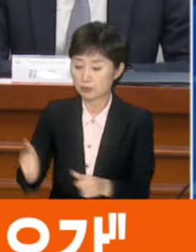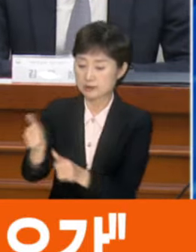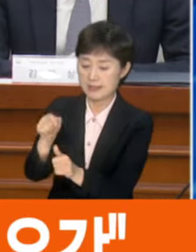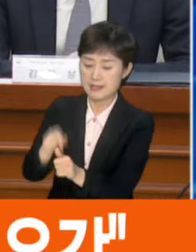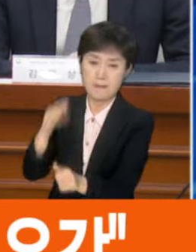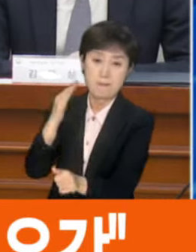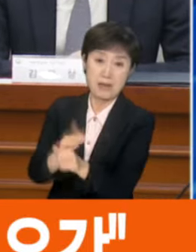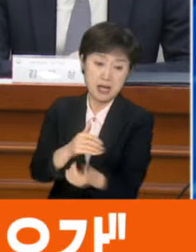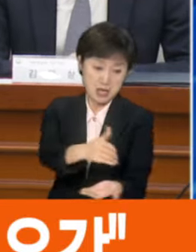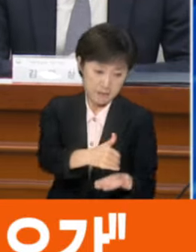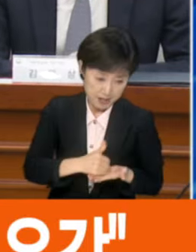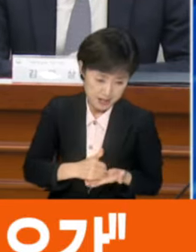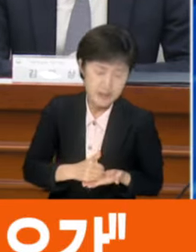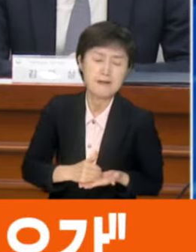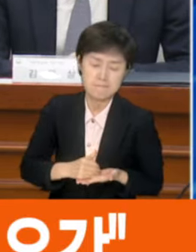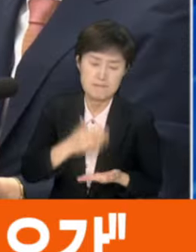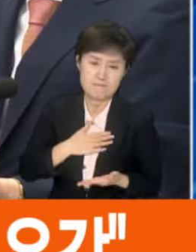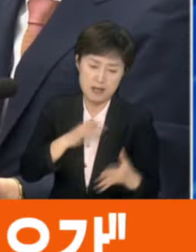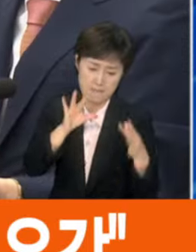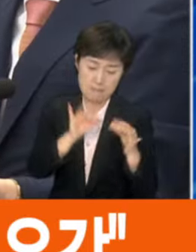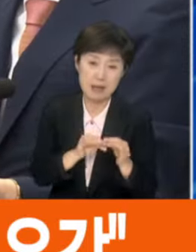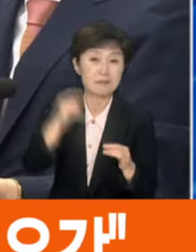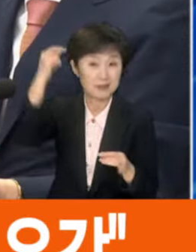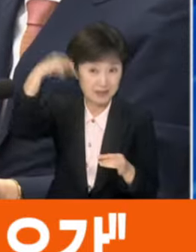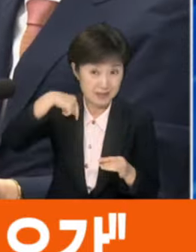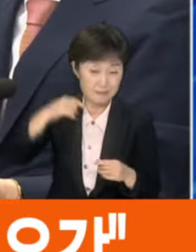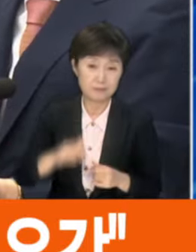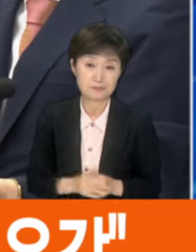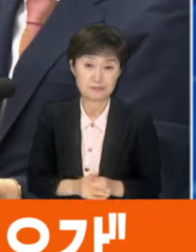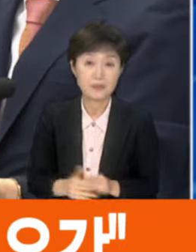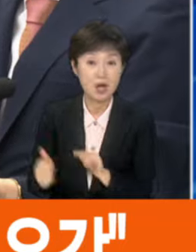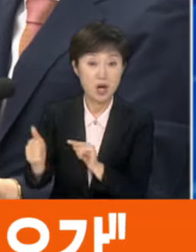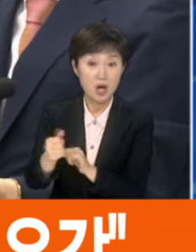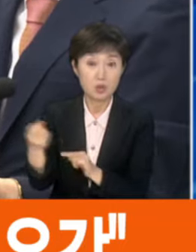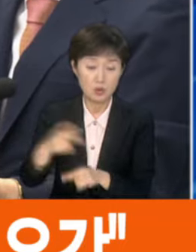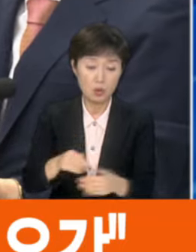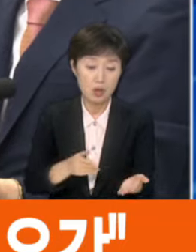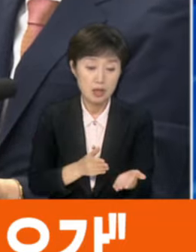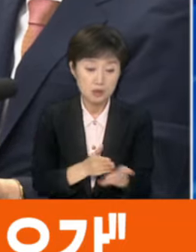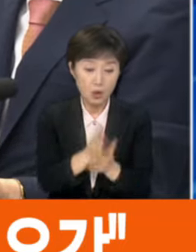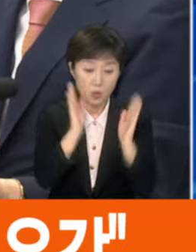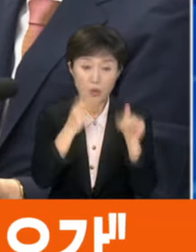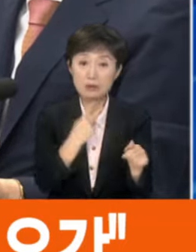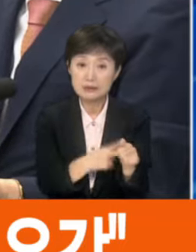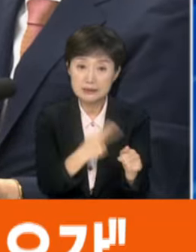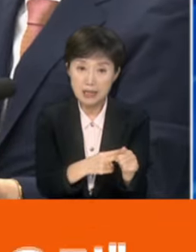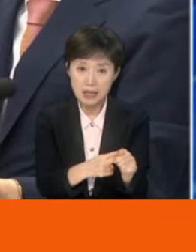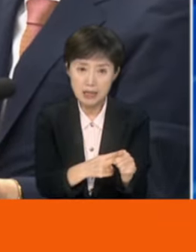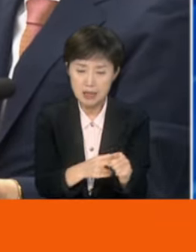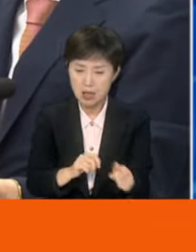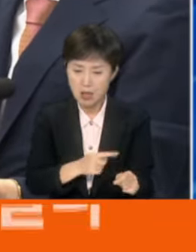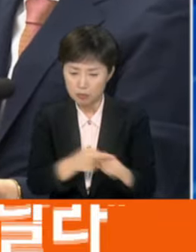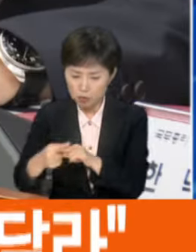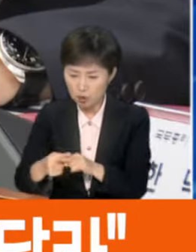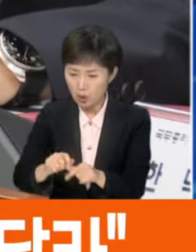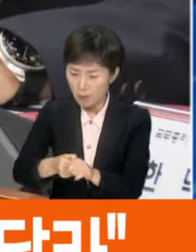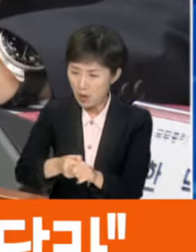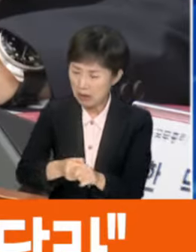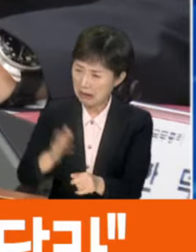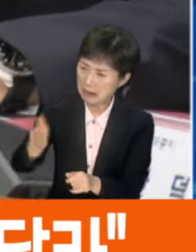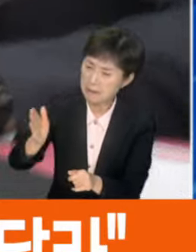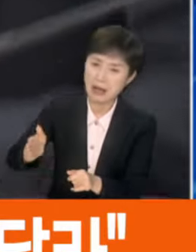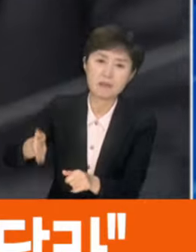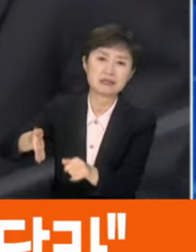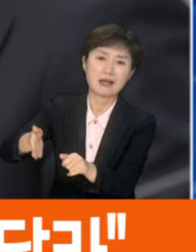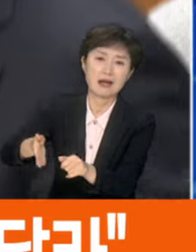경질성 등의 힘을 신는 발언으로도 풀이 되는데요 한 대표는 또 전공의들에 대한 사법적 대응에 신중을 기해 달라고 정부에 촉구하는